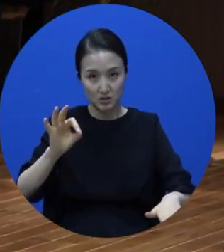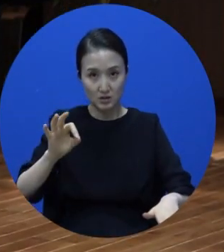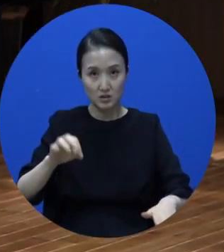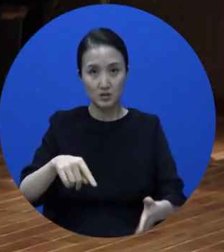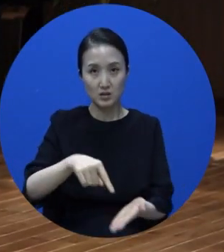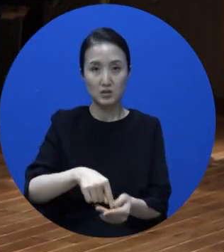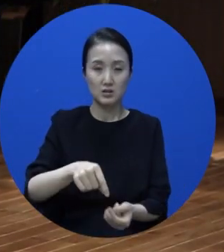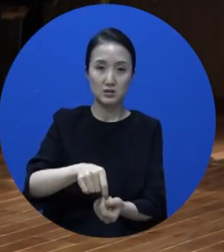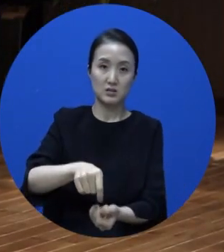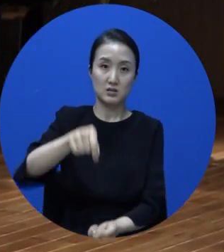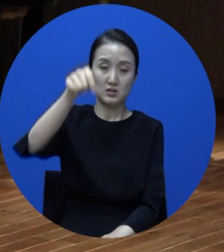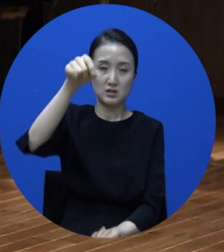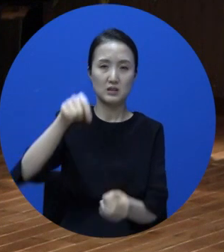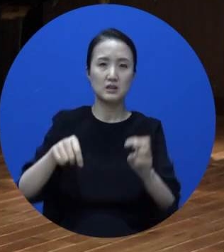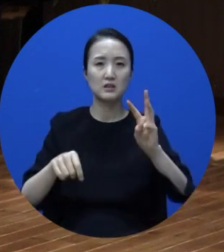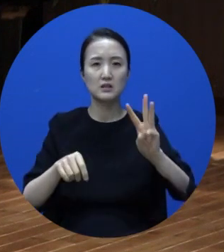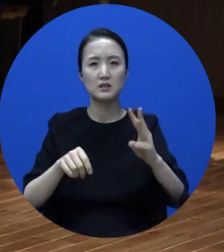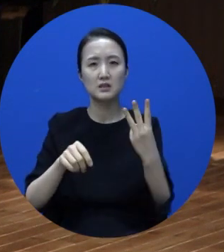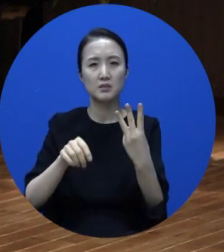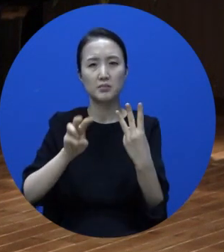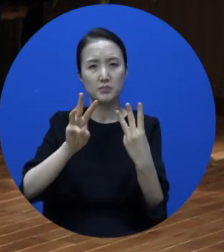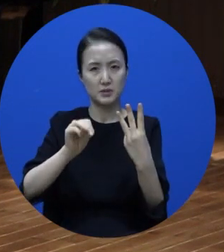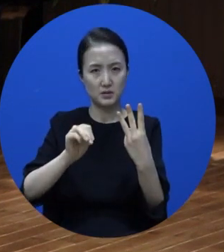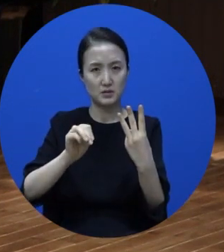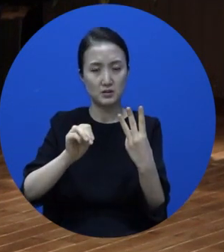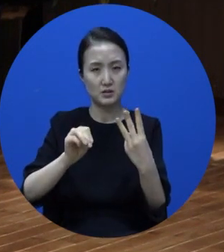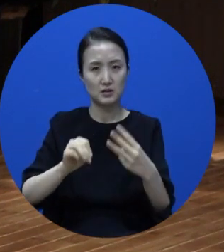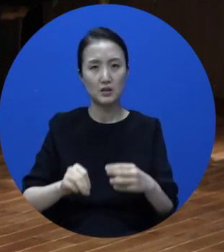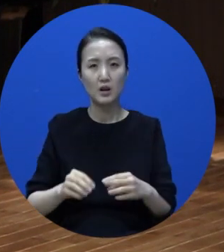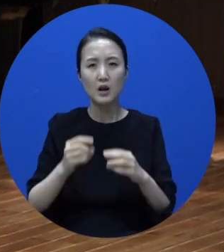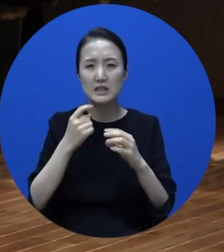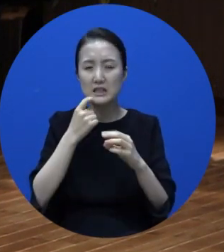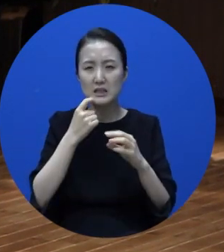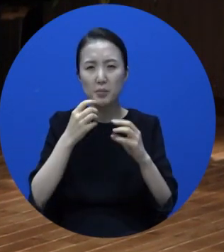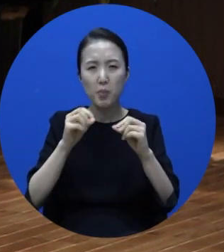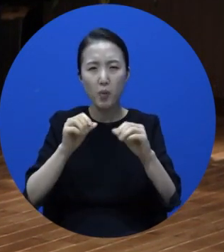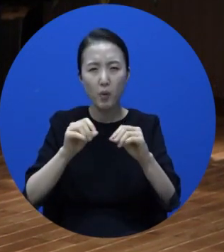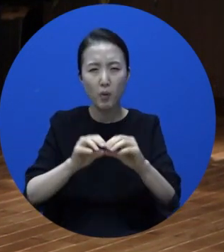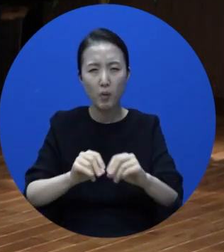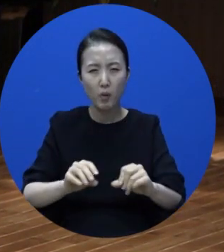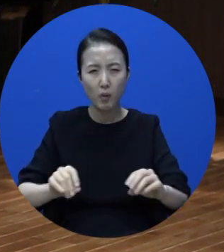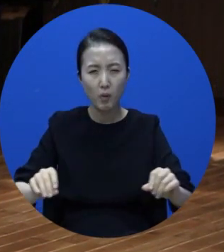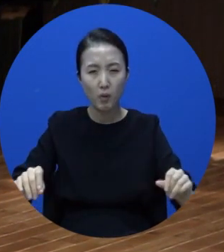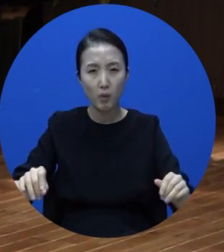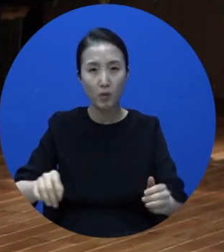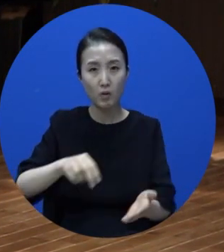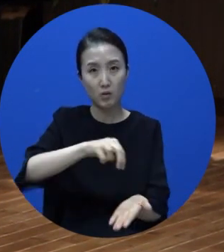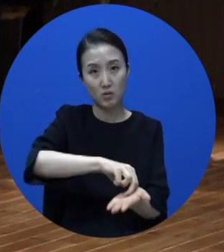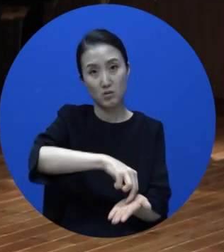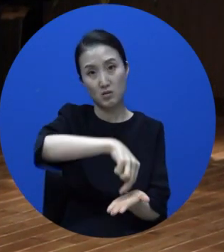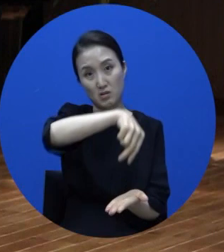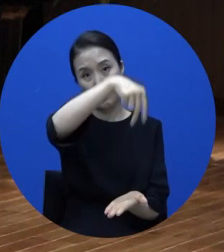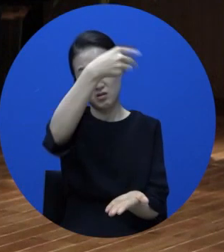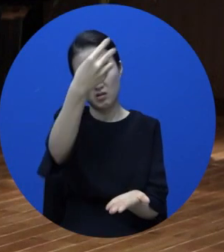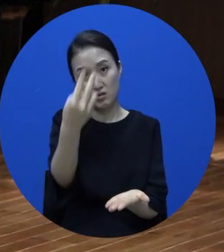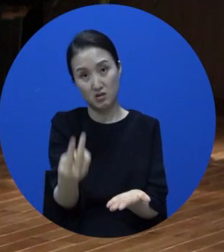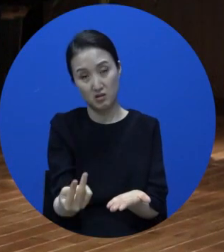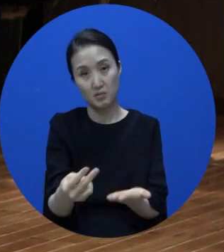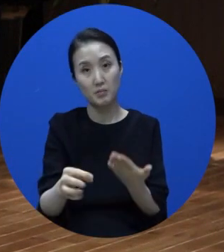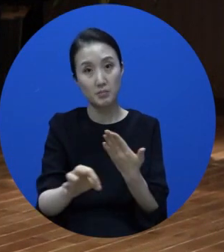자 3m 를 뛰어 근데 등 b5 뛰는데 바닥이 모래 바닥 이었어요 그럼 분비로